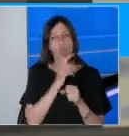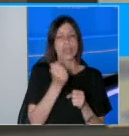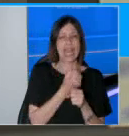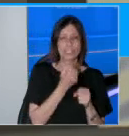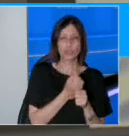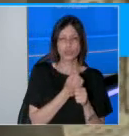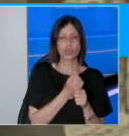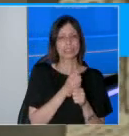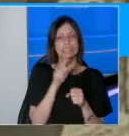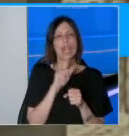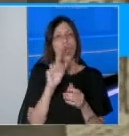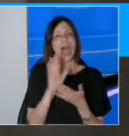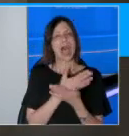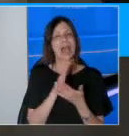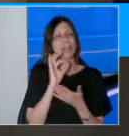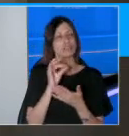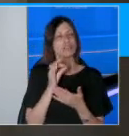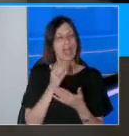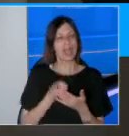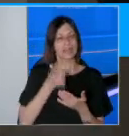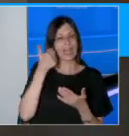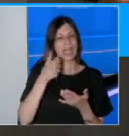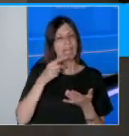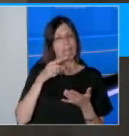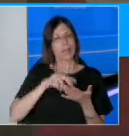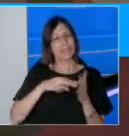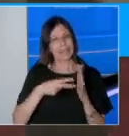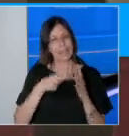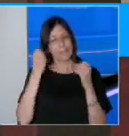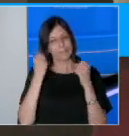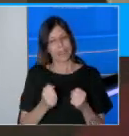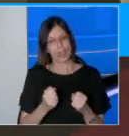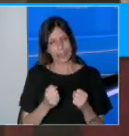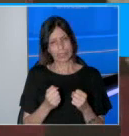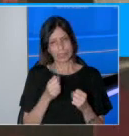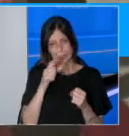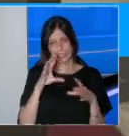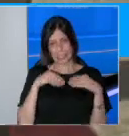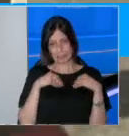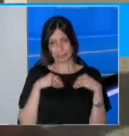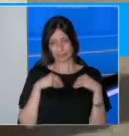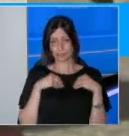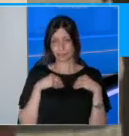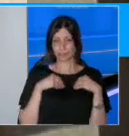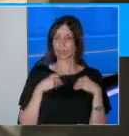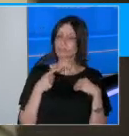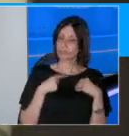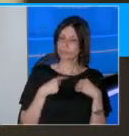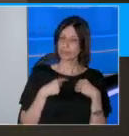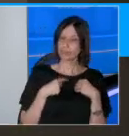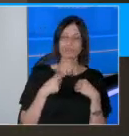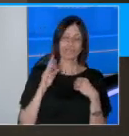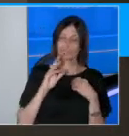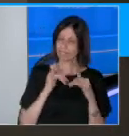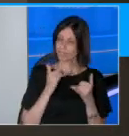הציר, וזה לא איזה החלטה, אתה יודע, אולי של הדרג המדיני, מדיני-ביטחוני, קבינט המדיני-ביטחוני. אתה מסכים לדברים האלה? חד משמעית,